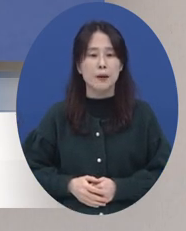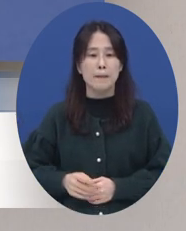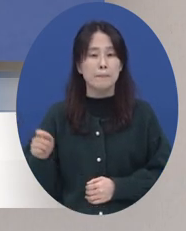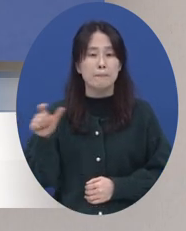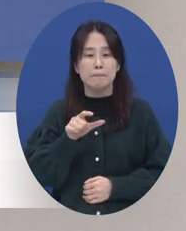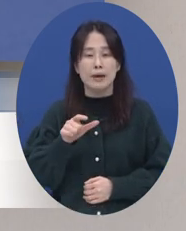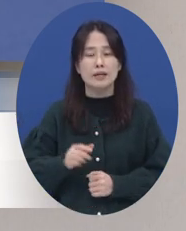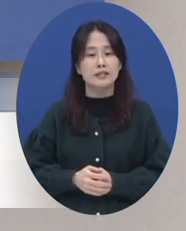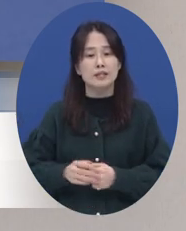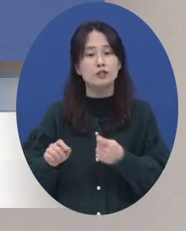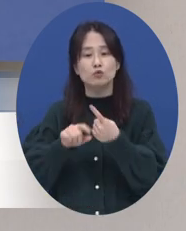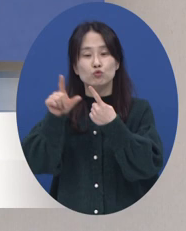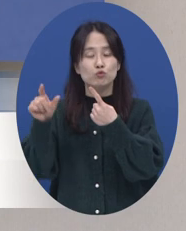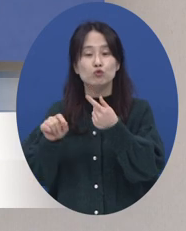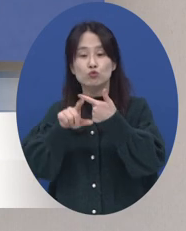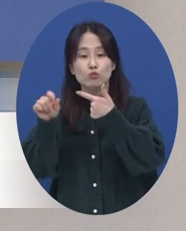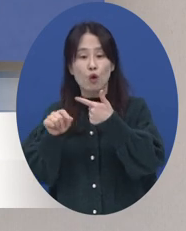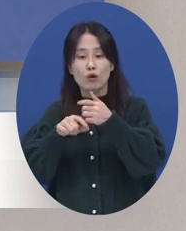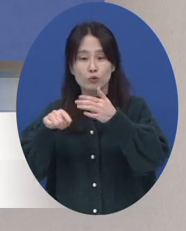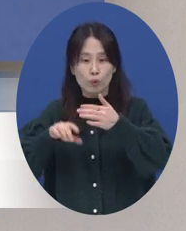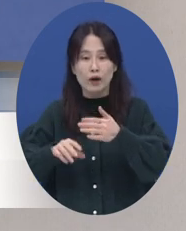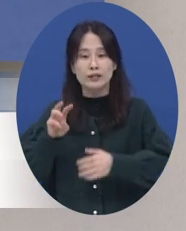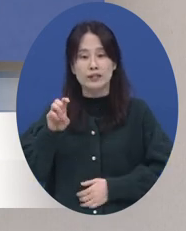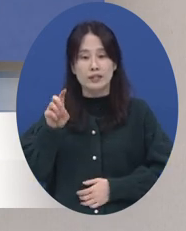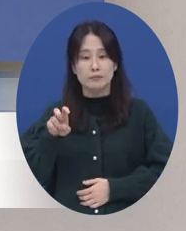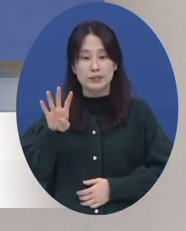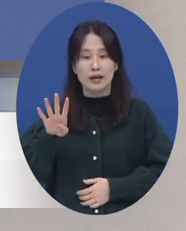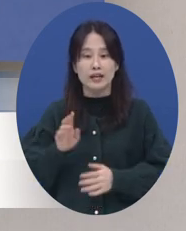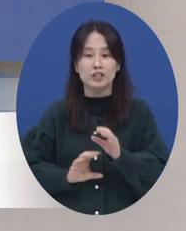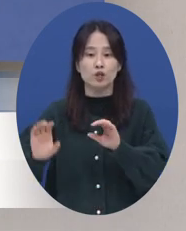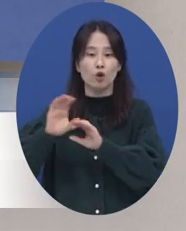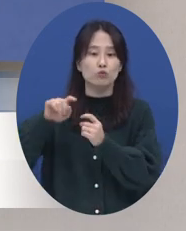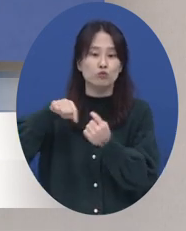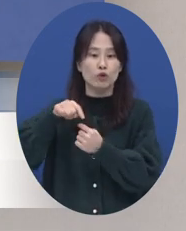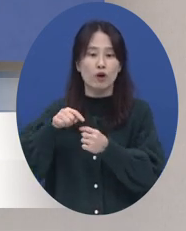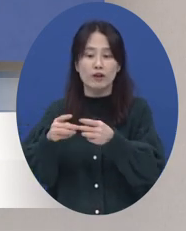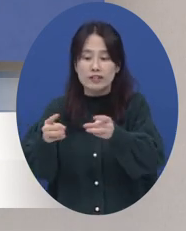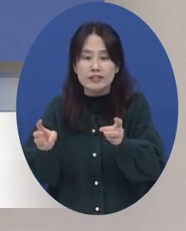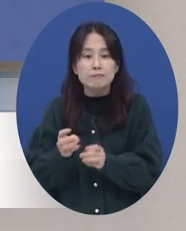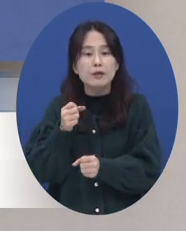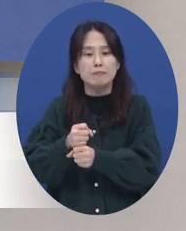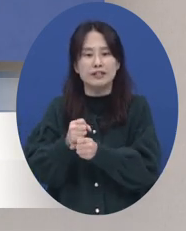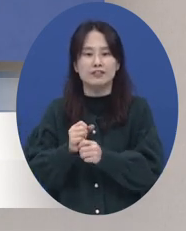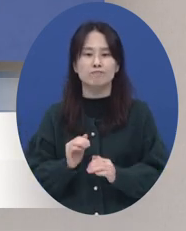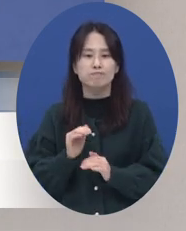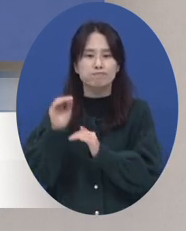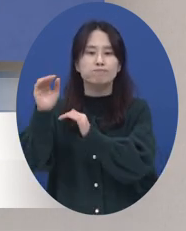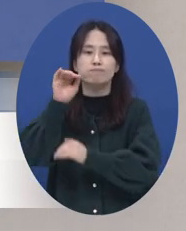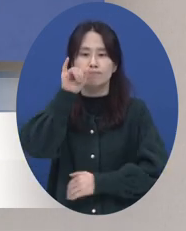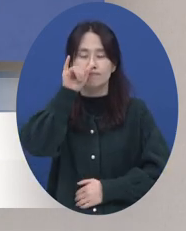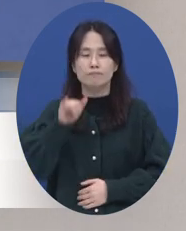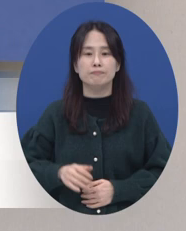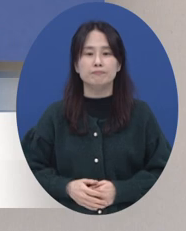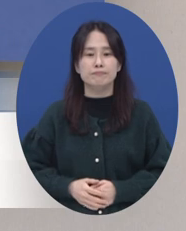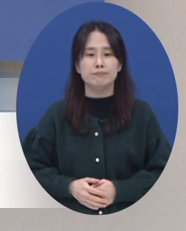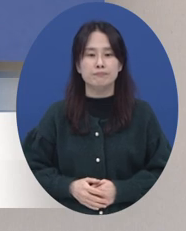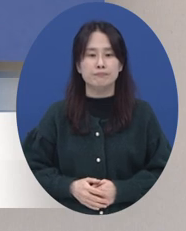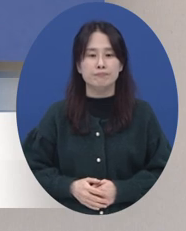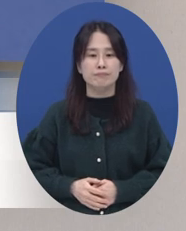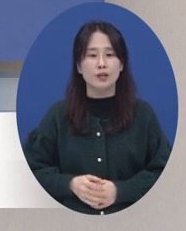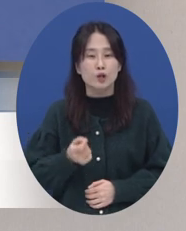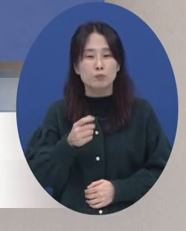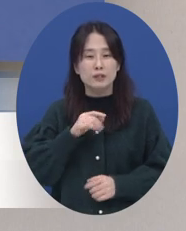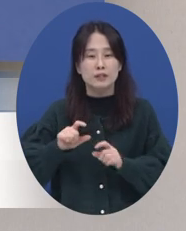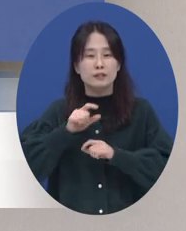빨리 상반기 아내의 24개를 축하 적으로 진행하려고 좀 팀을 별도로 구성해서 추진하고 있습니다 아